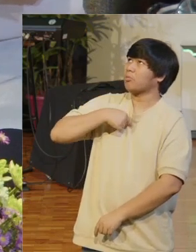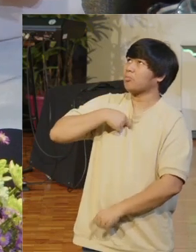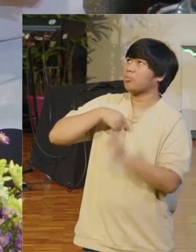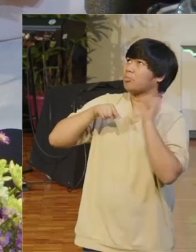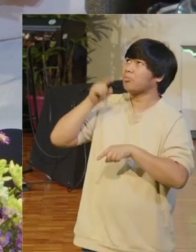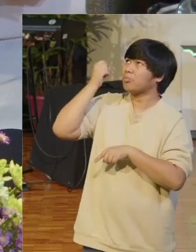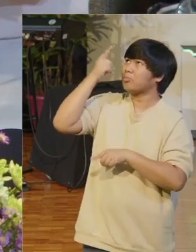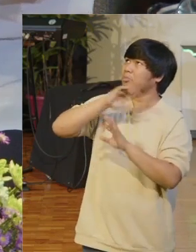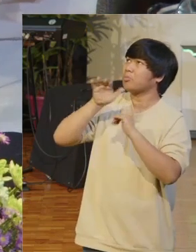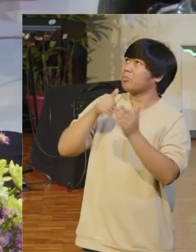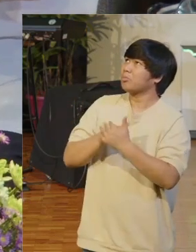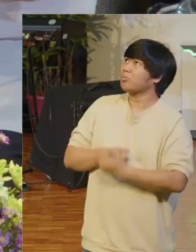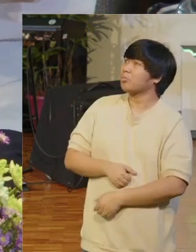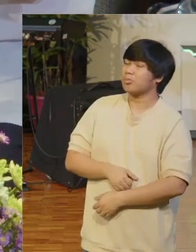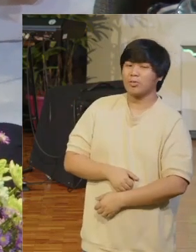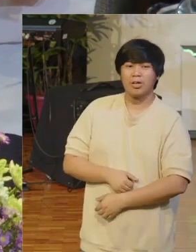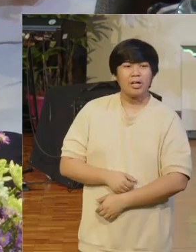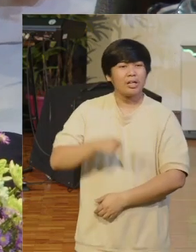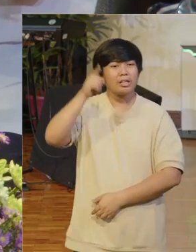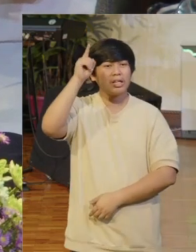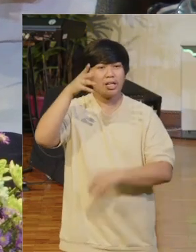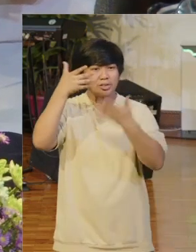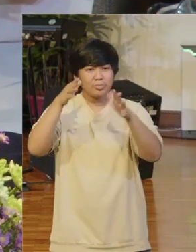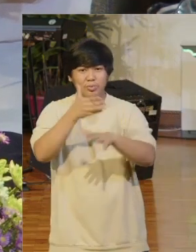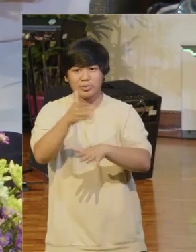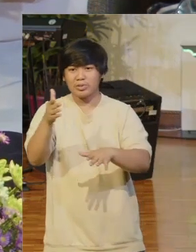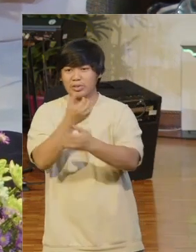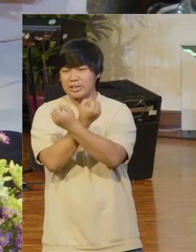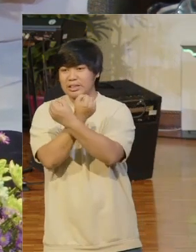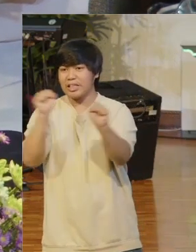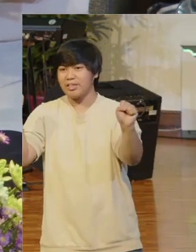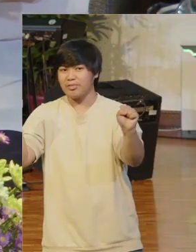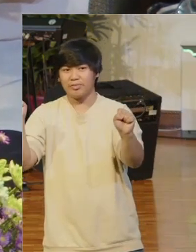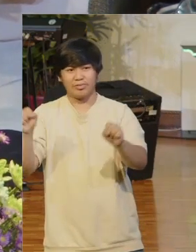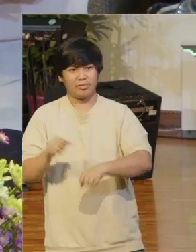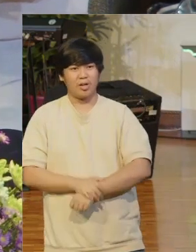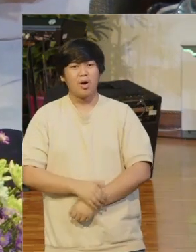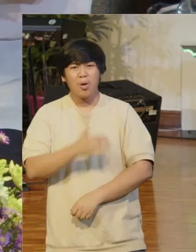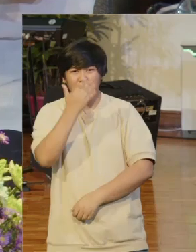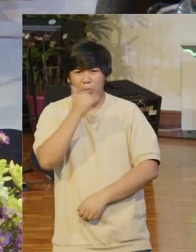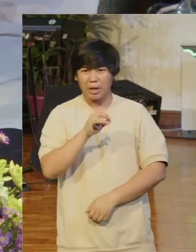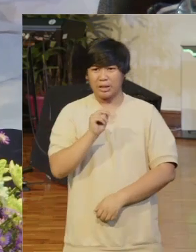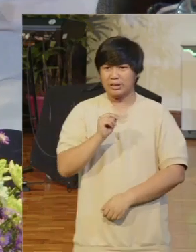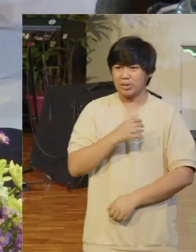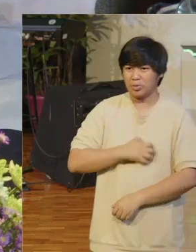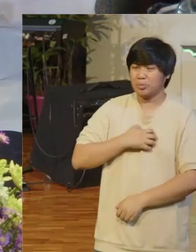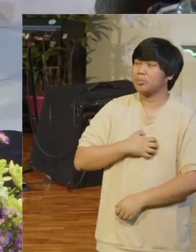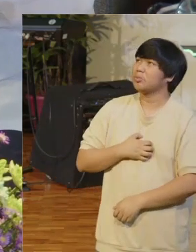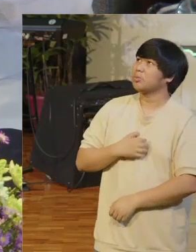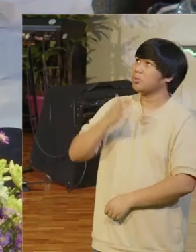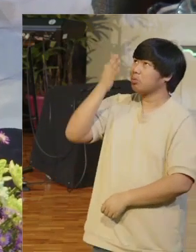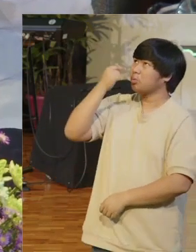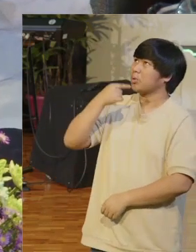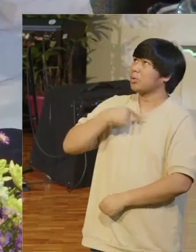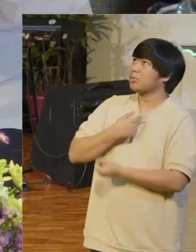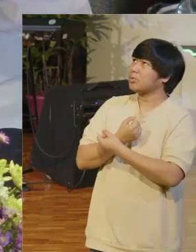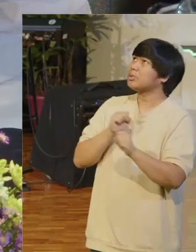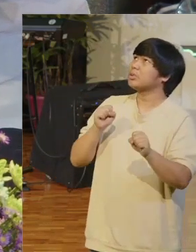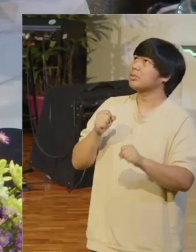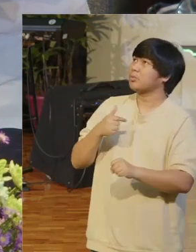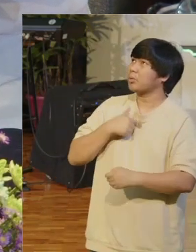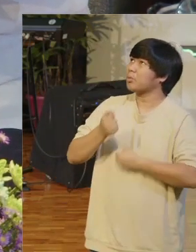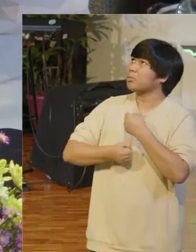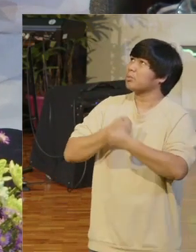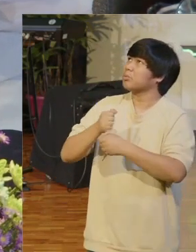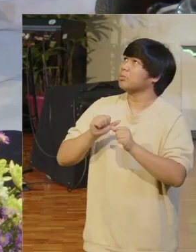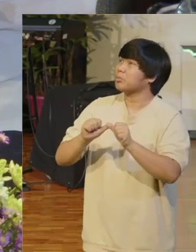kayo? Niligtas na nga kayo. Ang ating response ay dapat worship. Dapat nating ibahagi lalo